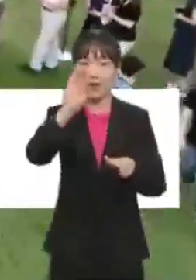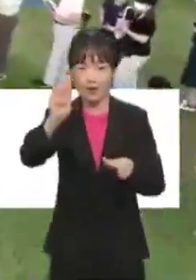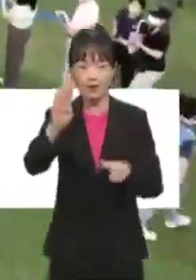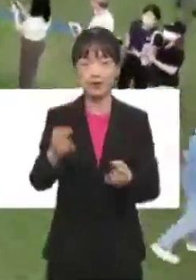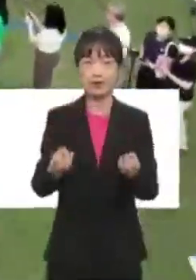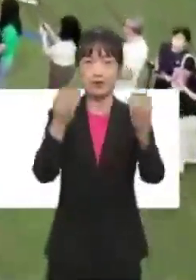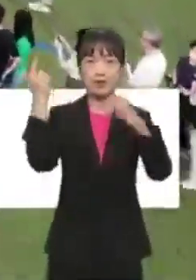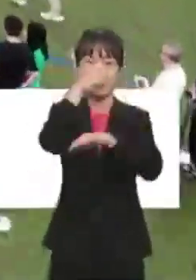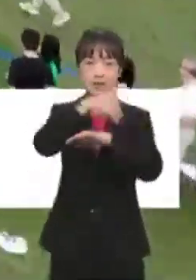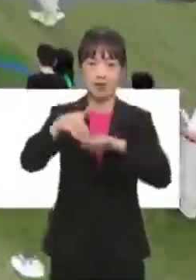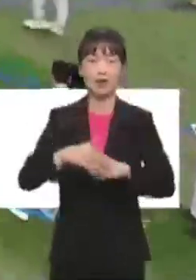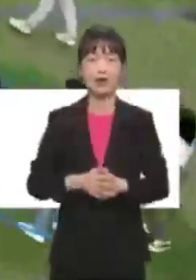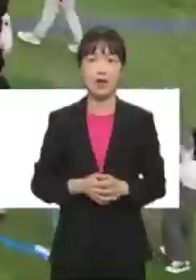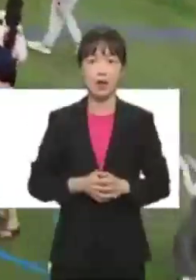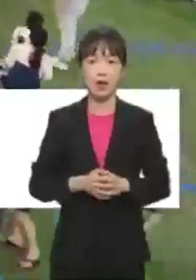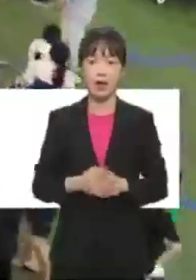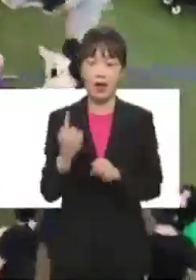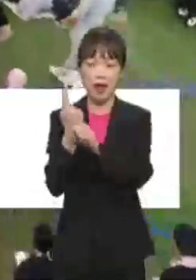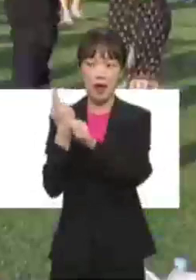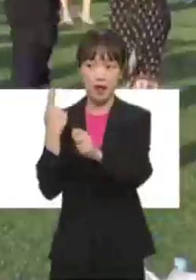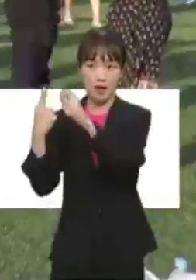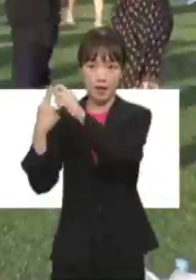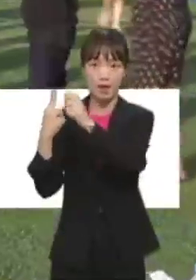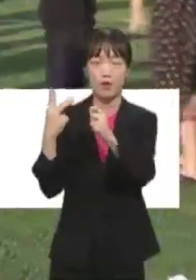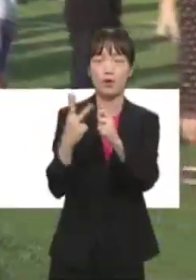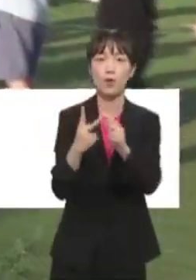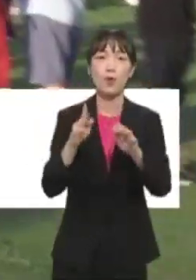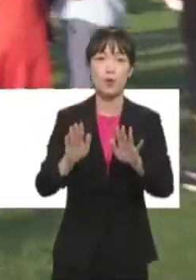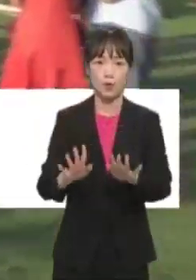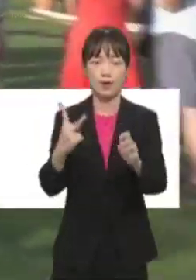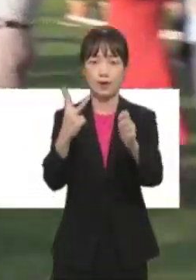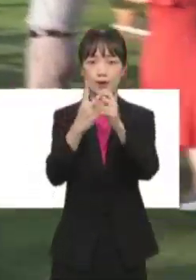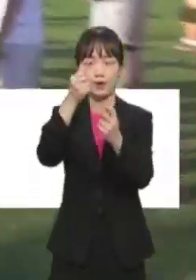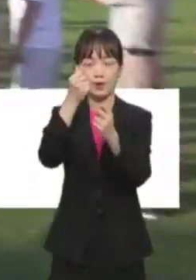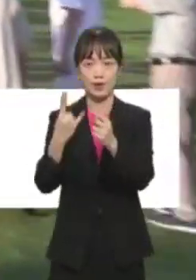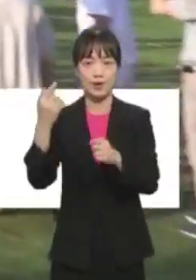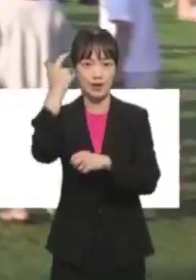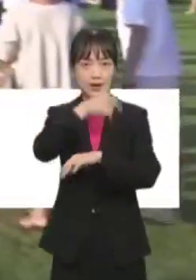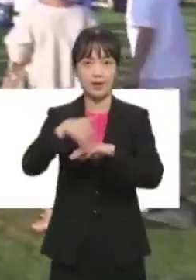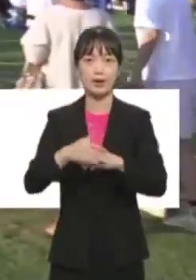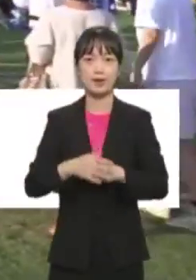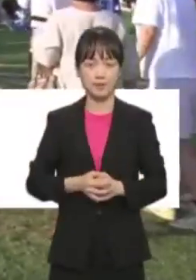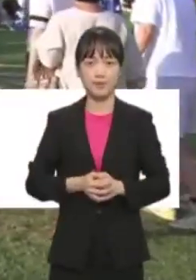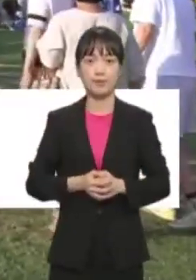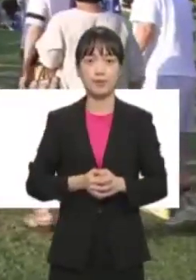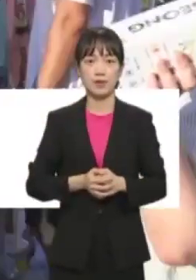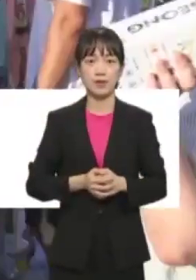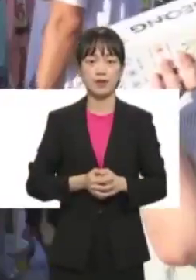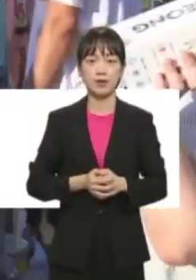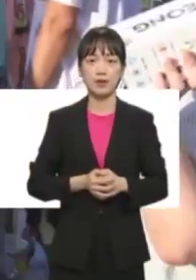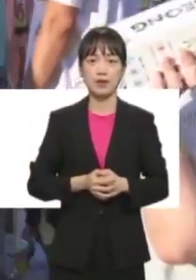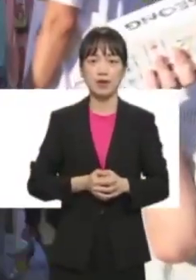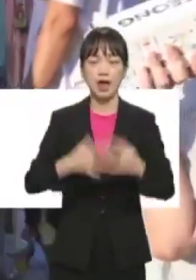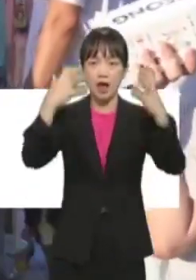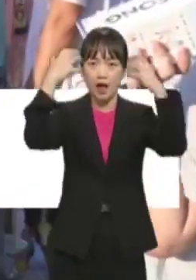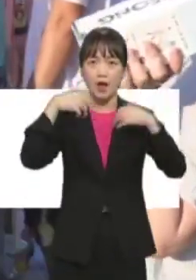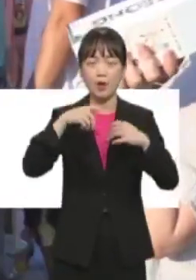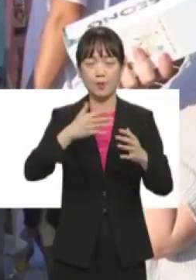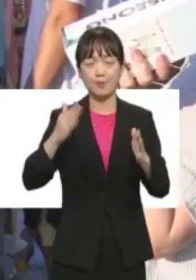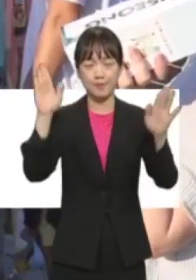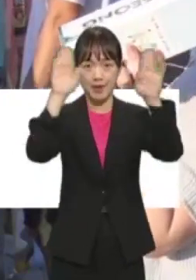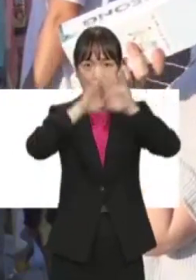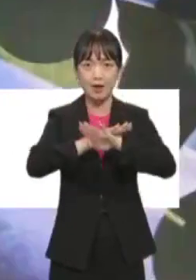개최합니다 올해로 2회째를 만든 이번 축제는 한여름밤 휴양지의 빛의 발안의 콘셉트로 펼쳐지며